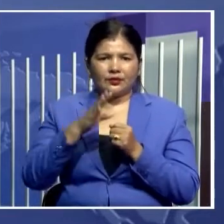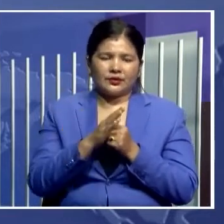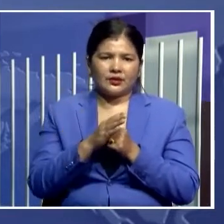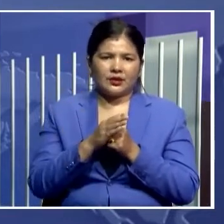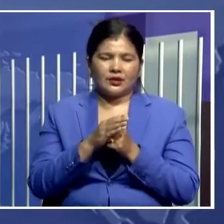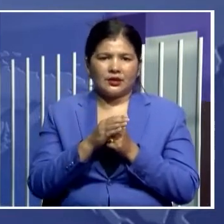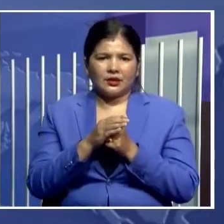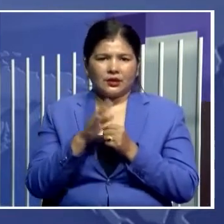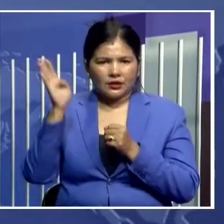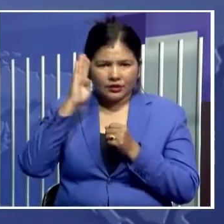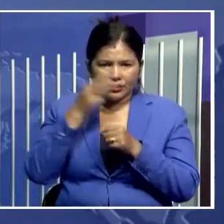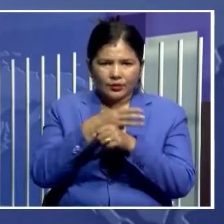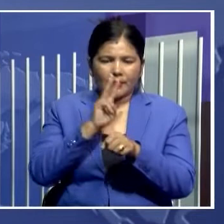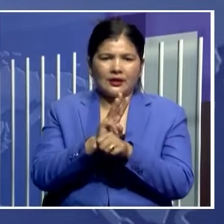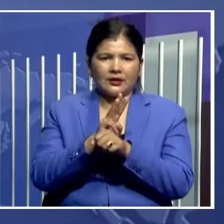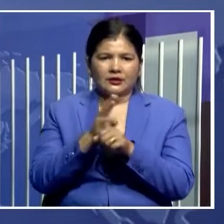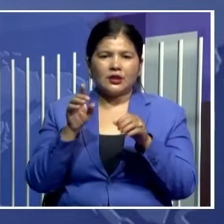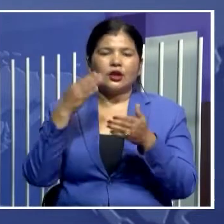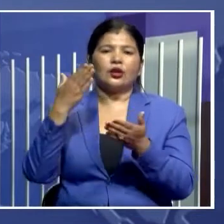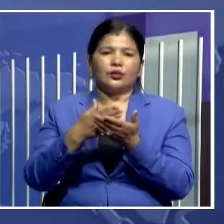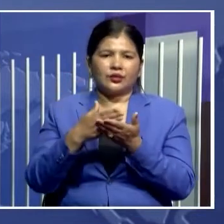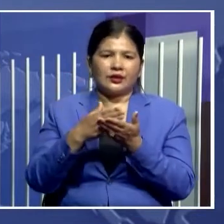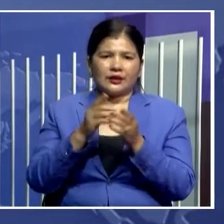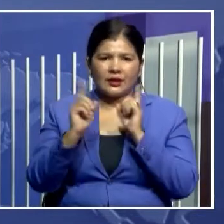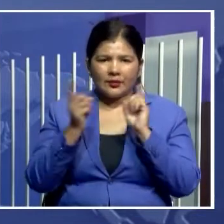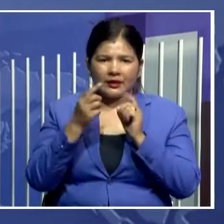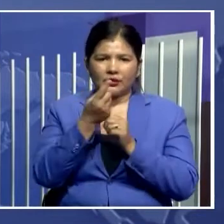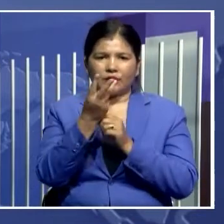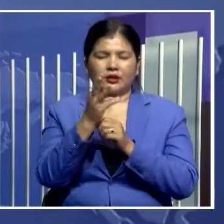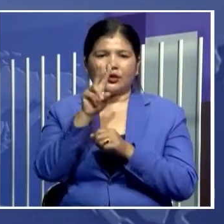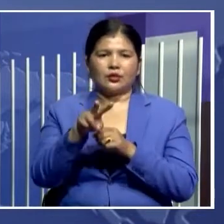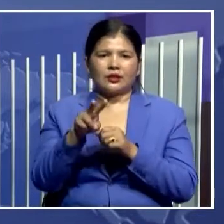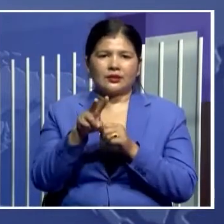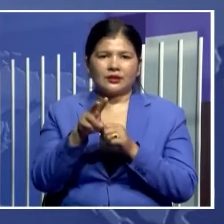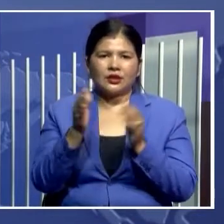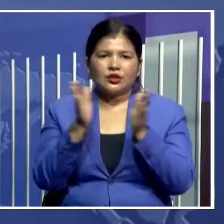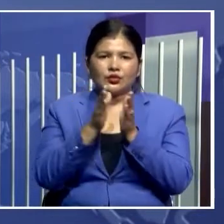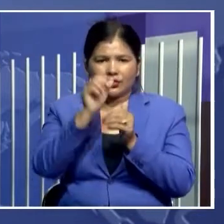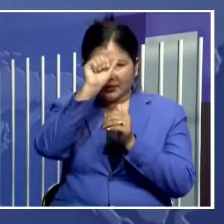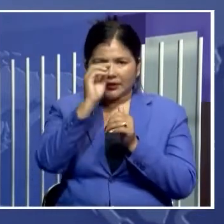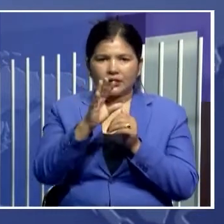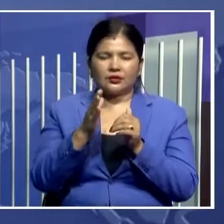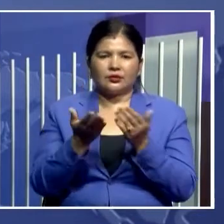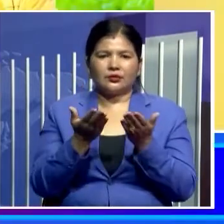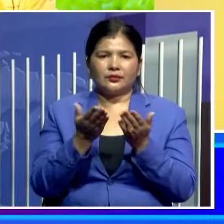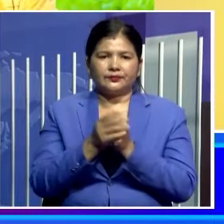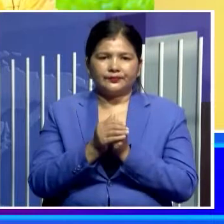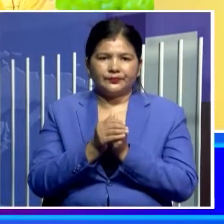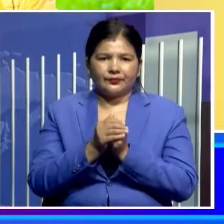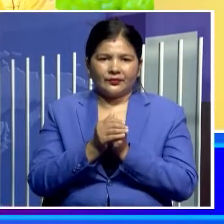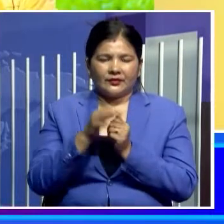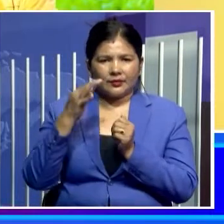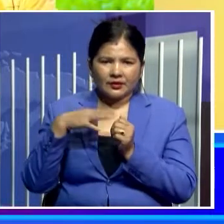धनगढी उपमहानगर र सँगै रोकिएका पालिकाहरूको गणनाको अवस्थाको विषयमा संक्षेपमा जानकारी गराइदिनु न। पक्कै